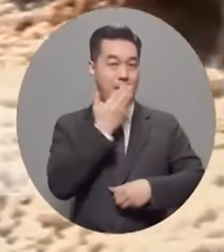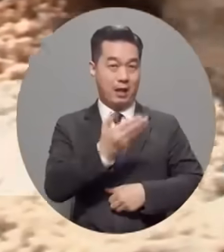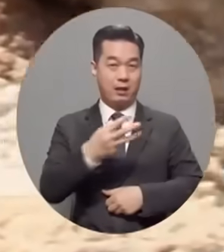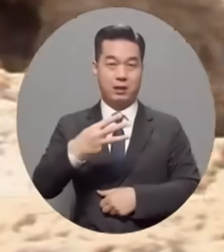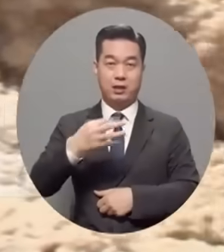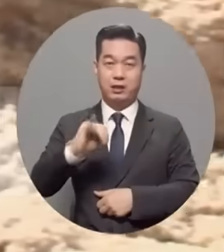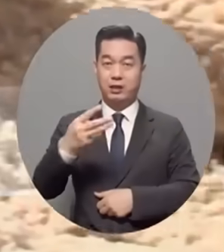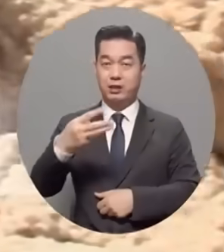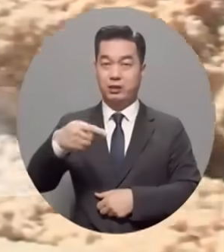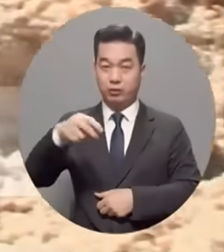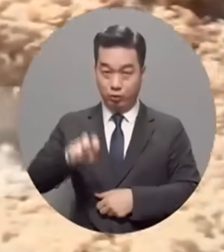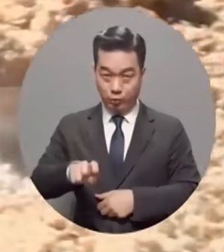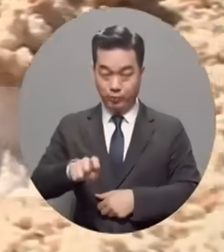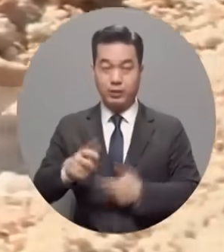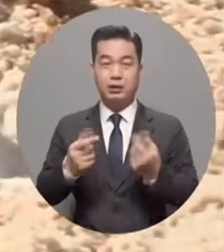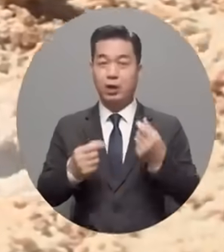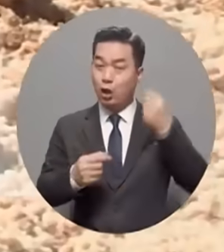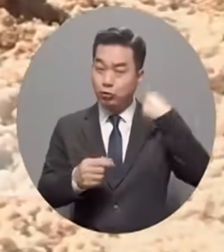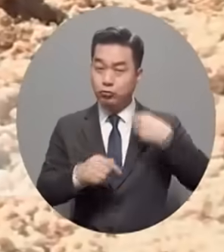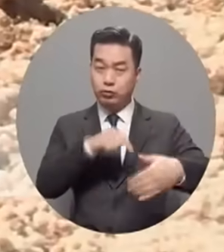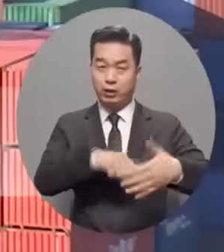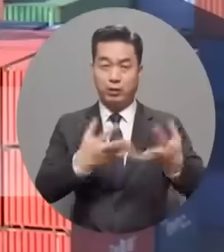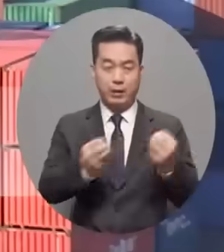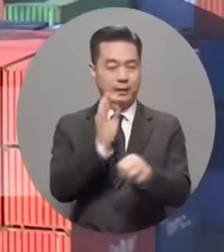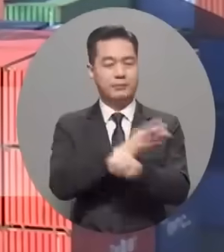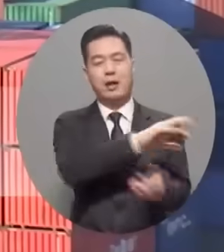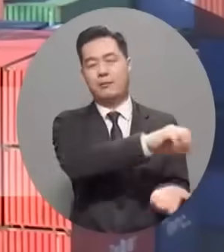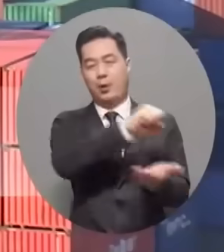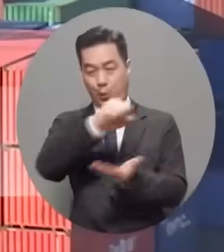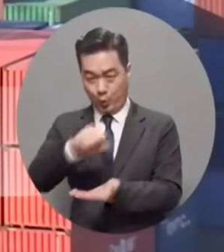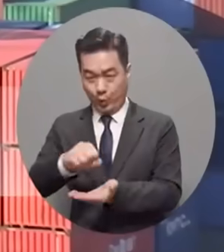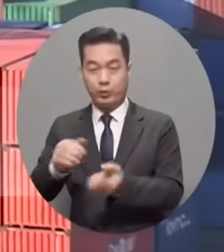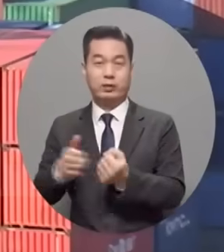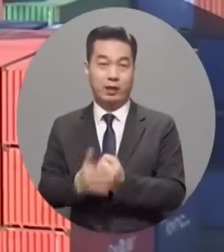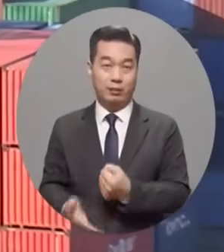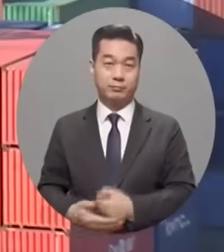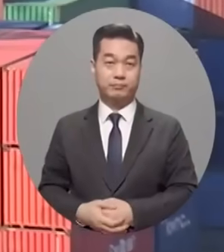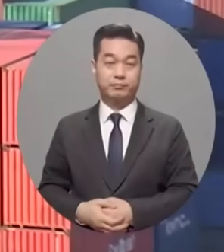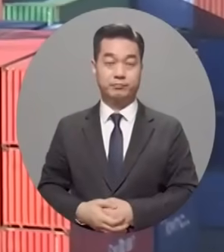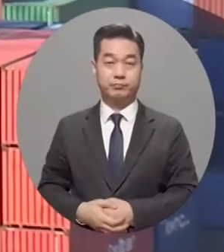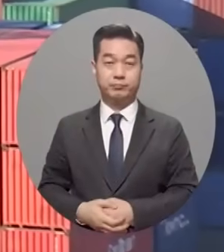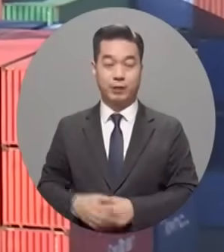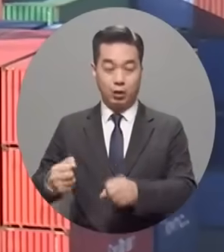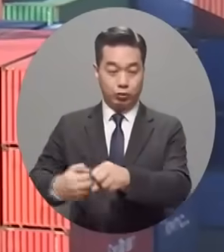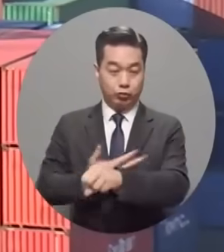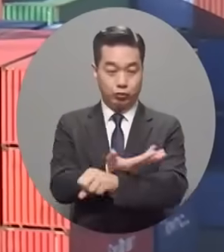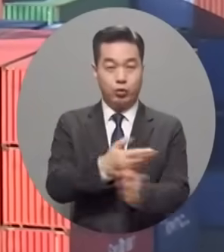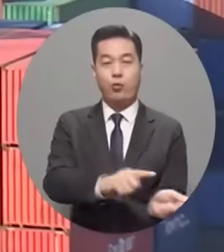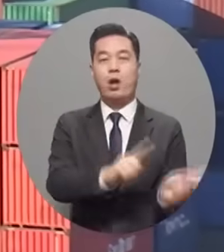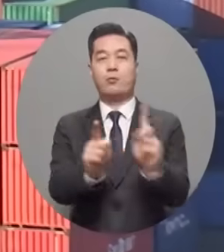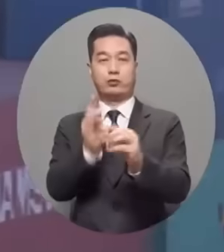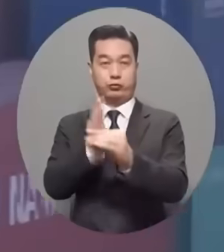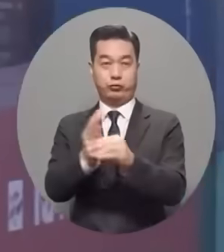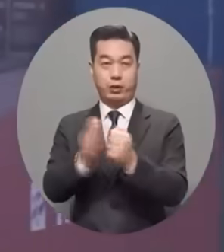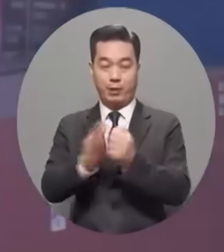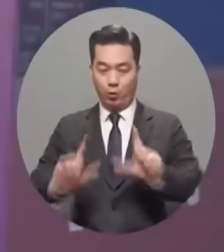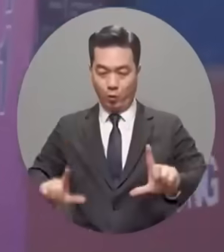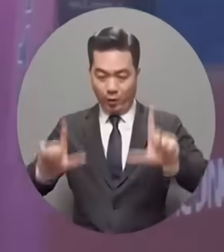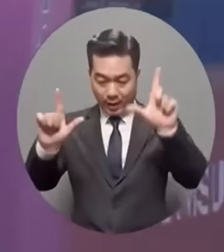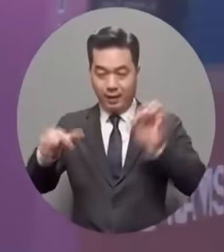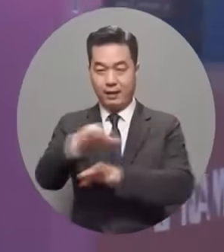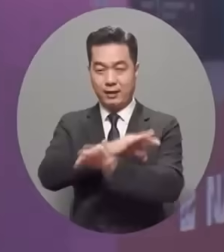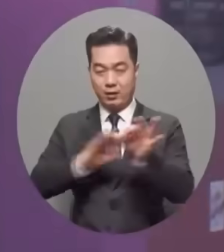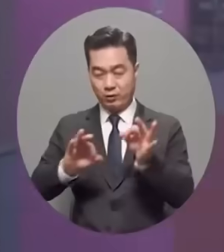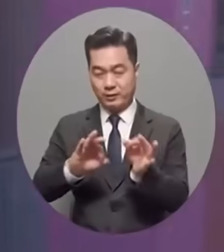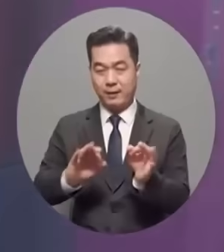전지 핵심 소재를 중국에서 많이 사왔습니다. 정부는 수출이 회복세에 들어선 만큼 올해 우리 경제 성장을 이끌 수